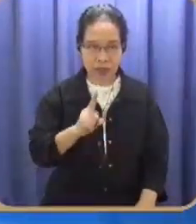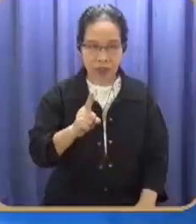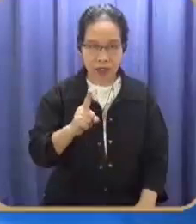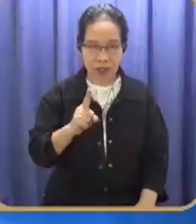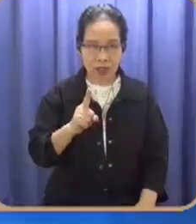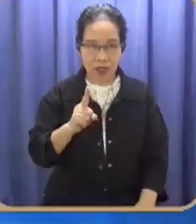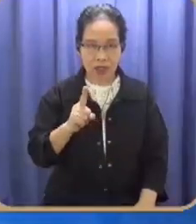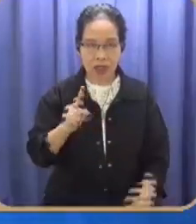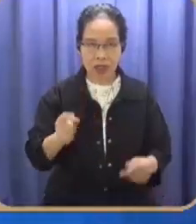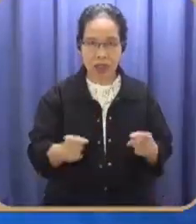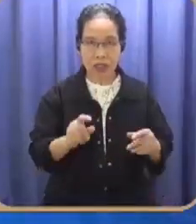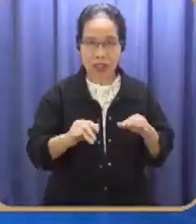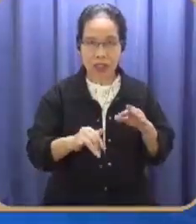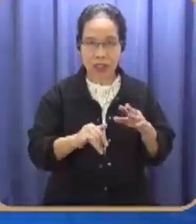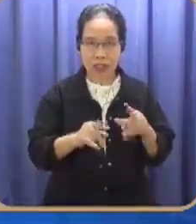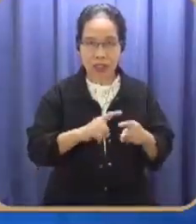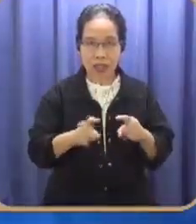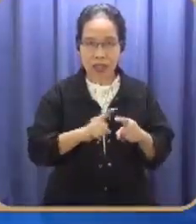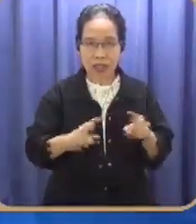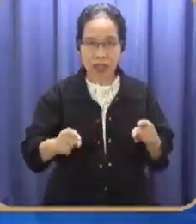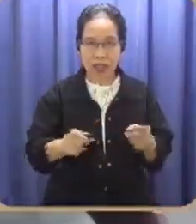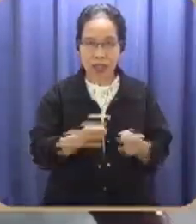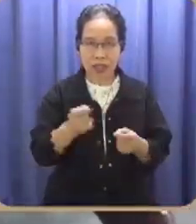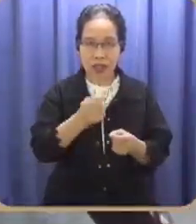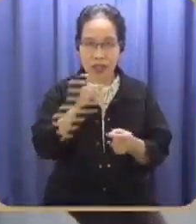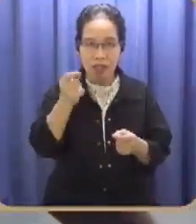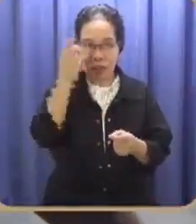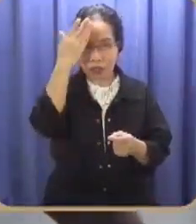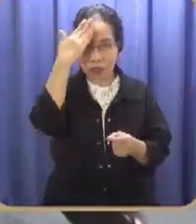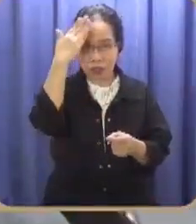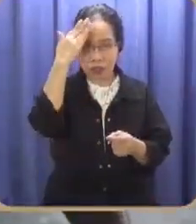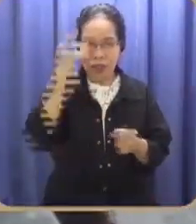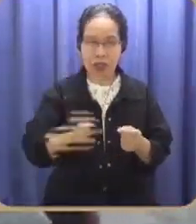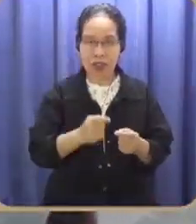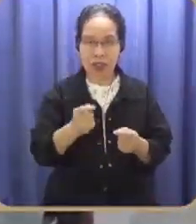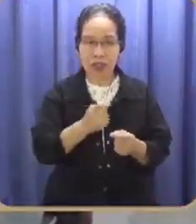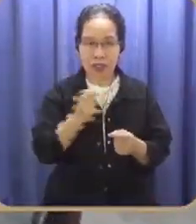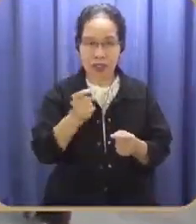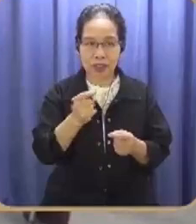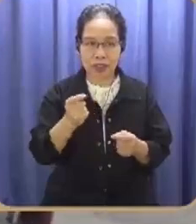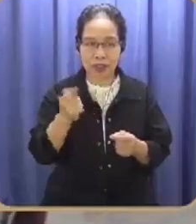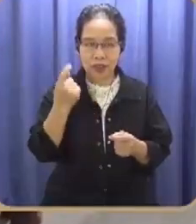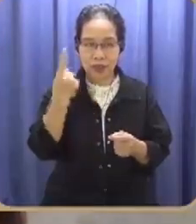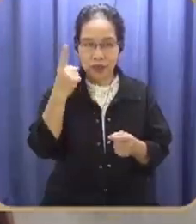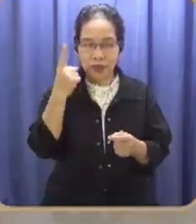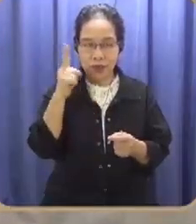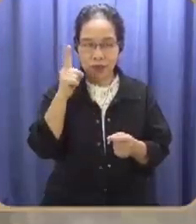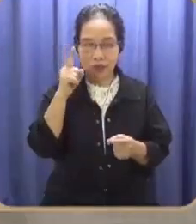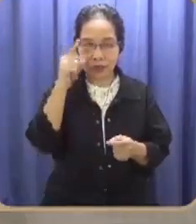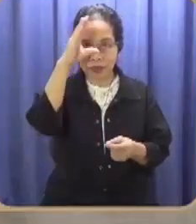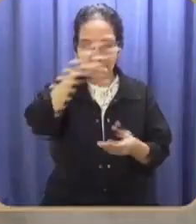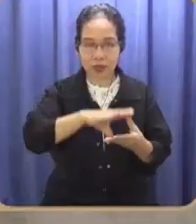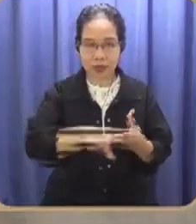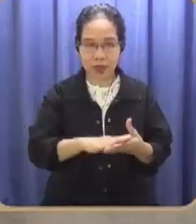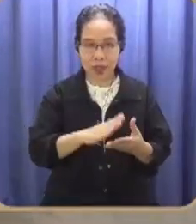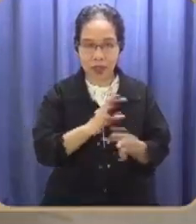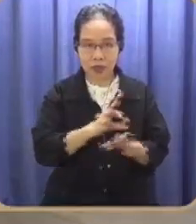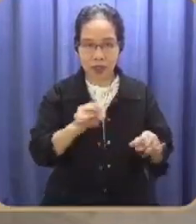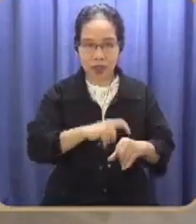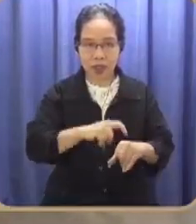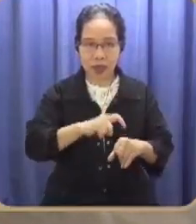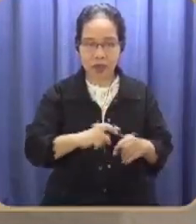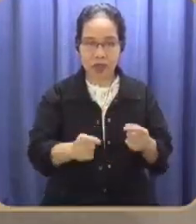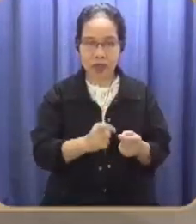machine dahil ang asawa niya po, Kuya, ay marunong pong magtahi para naman po yung asawa niya pag mga libreng oras makakapagtahi po